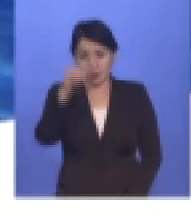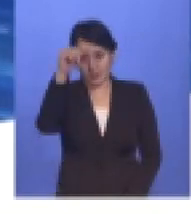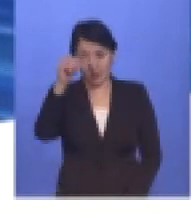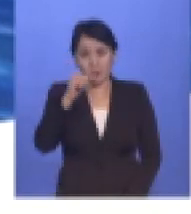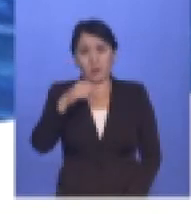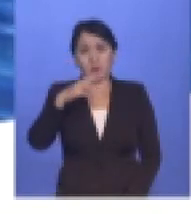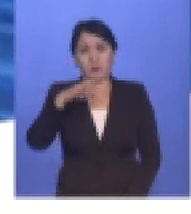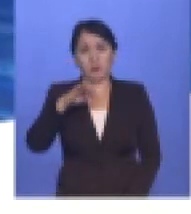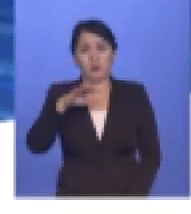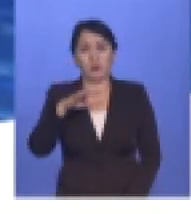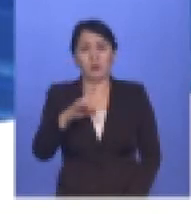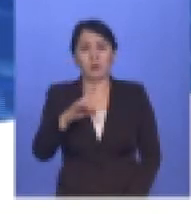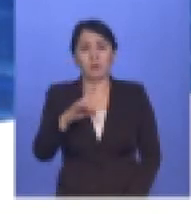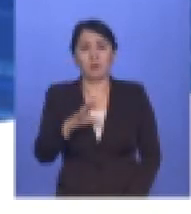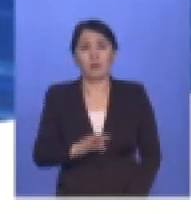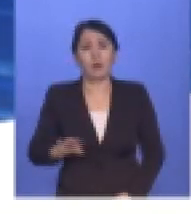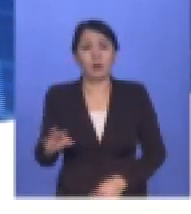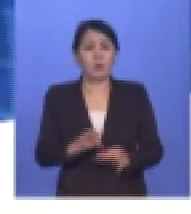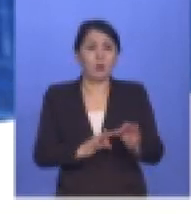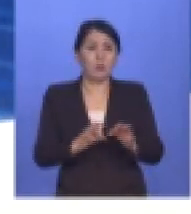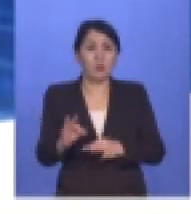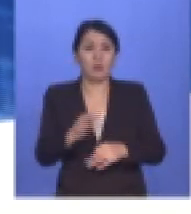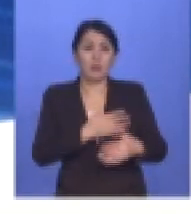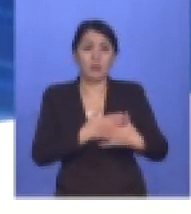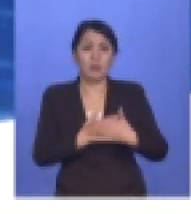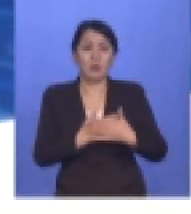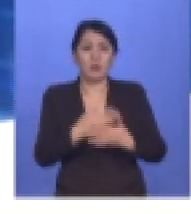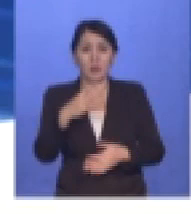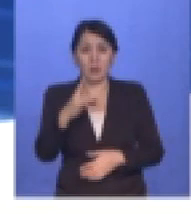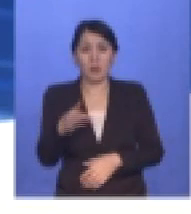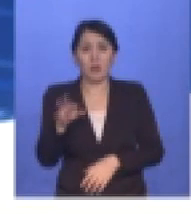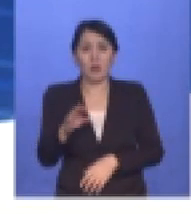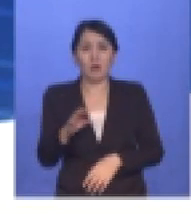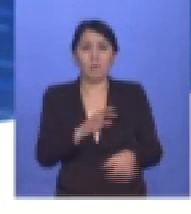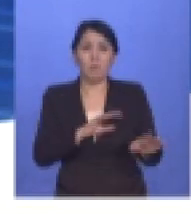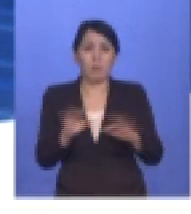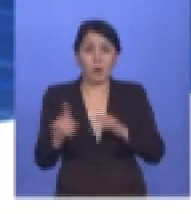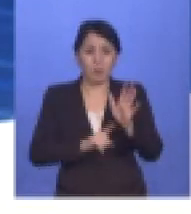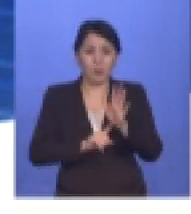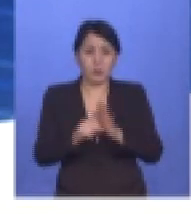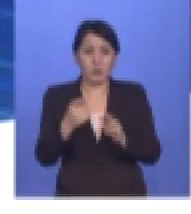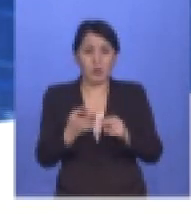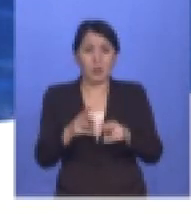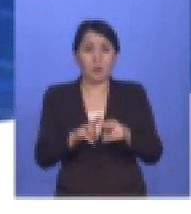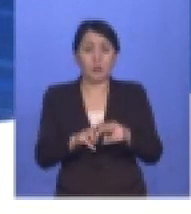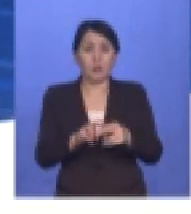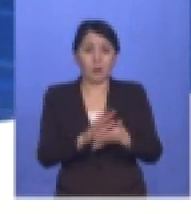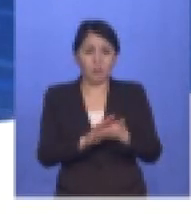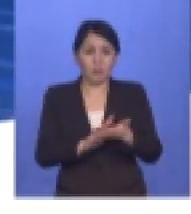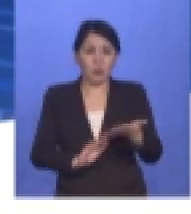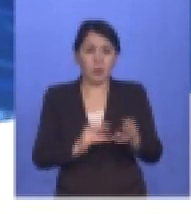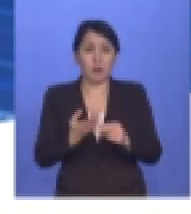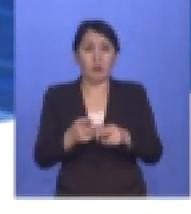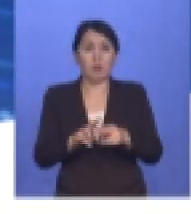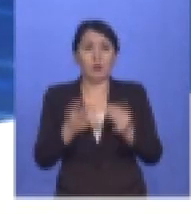Қыркүйек айында жастар рухы жастар қанатының облыстық филиалы өңір белсенділерімен бірлесе эко-акция басталды. Бұл іс-шара әлі күнге дейін